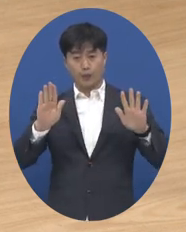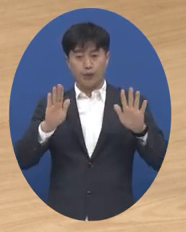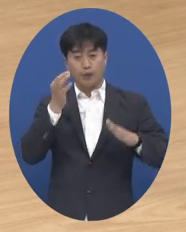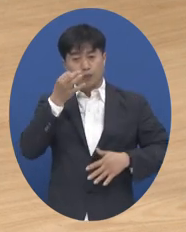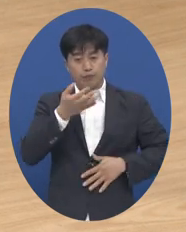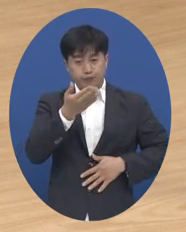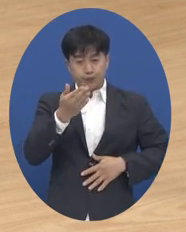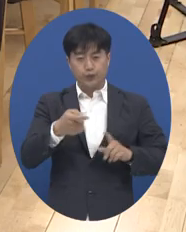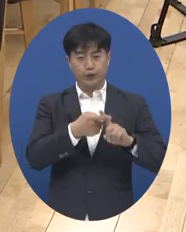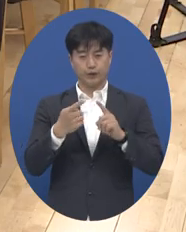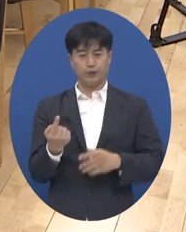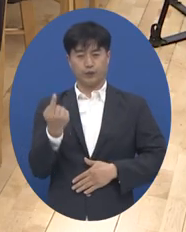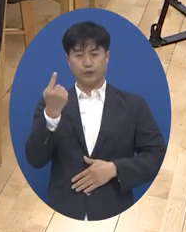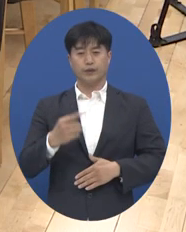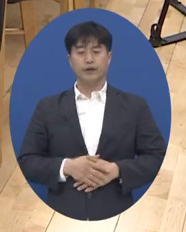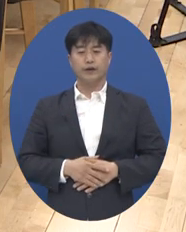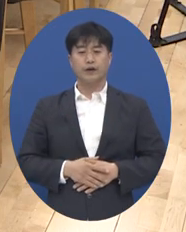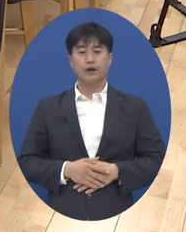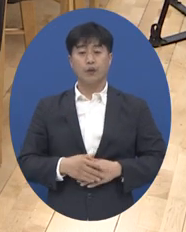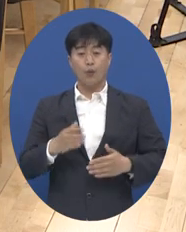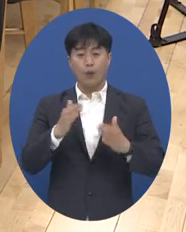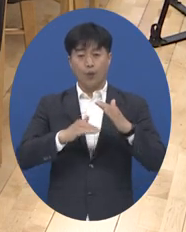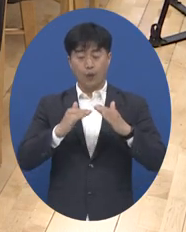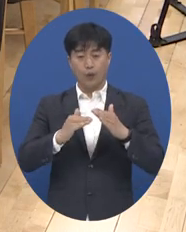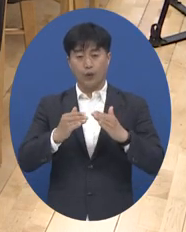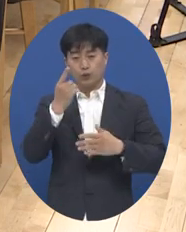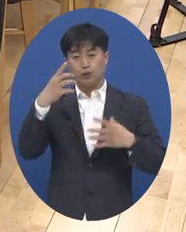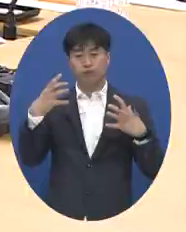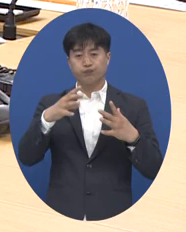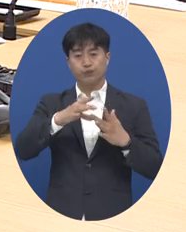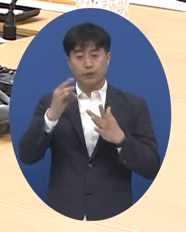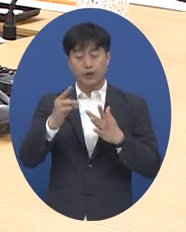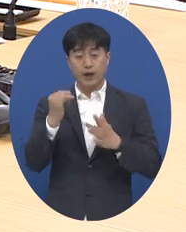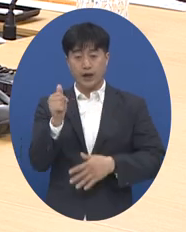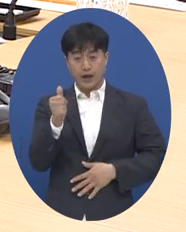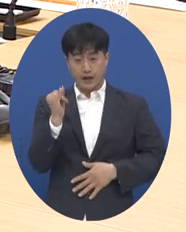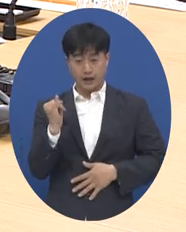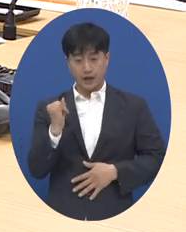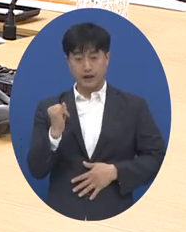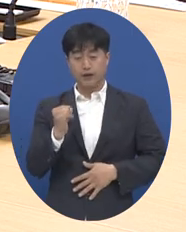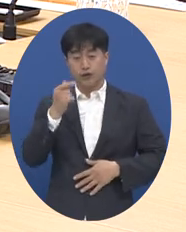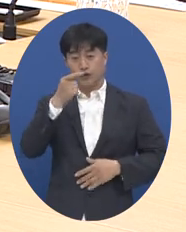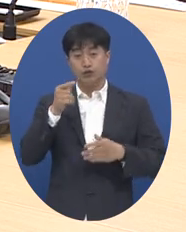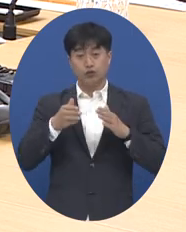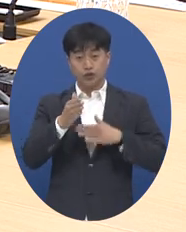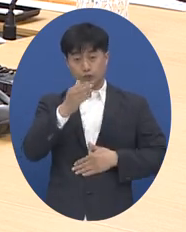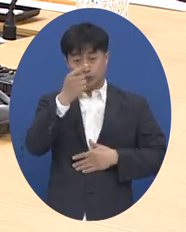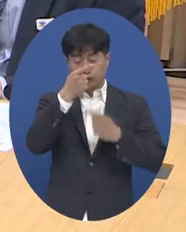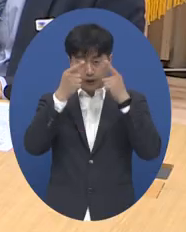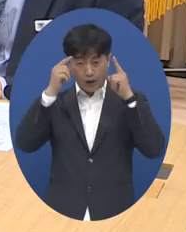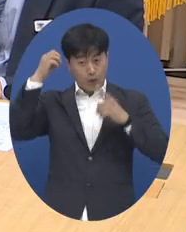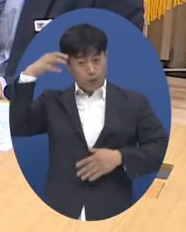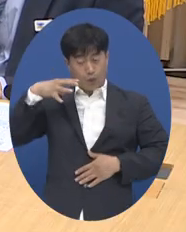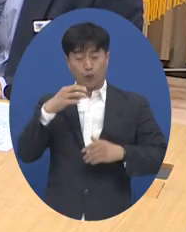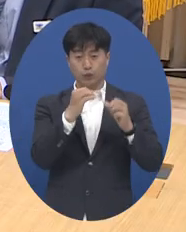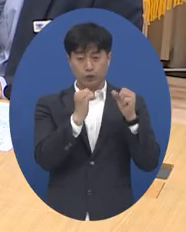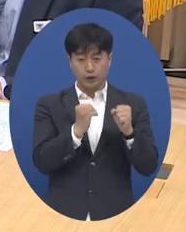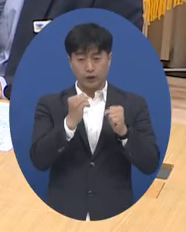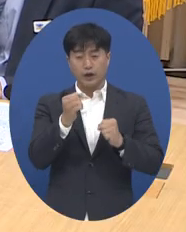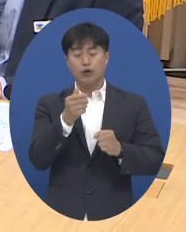관심을 모았습니다 공통적으로 정부가 선정한 인공지능 전문대학원 이 소재한 경기도와 광주광역시는